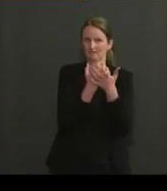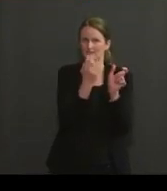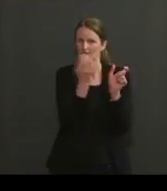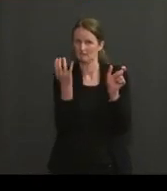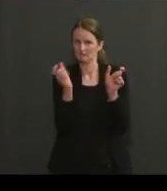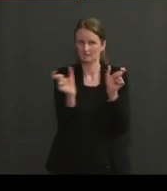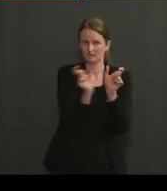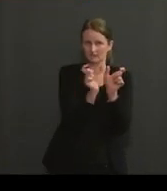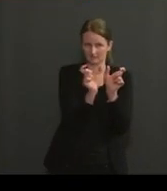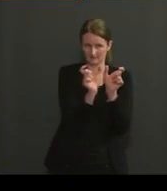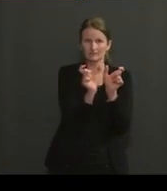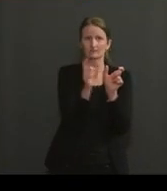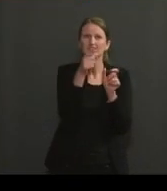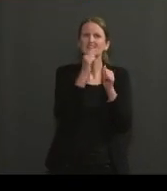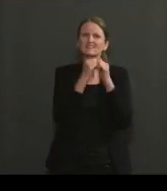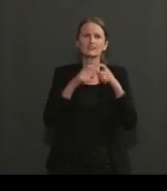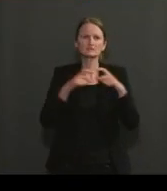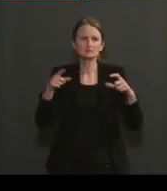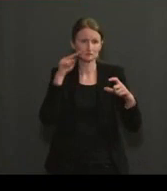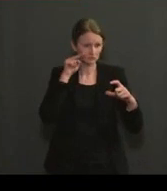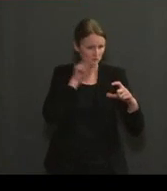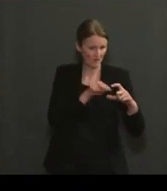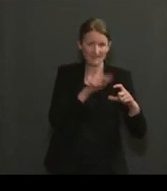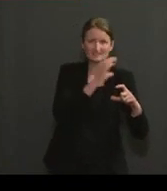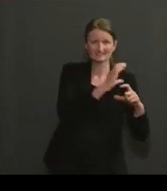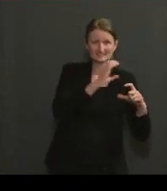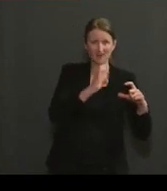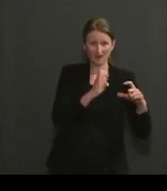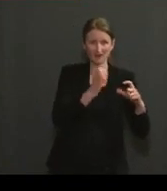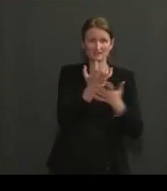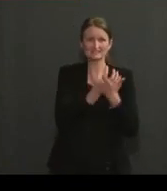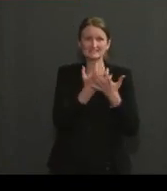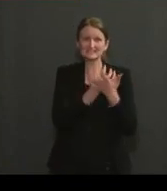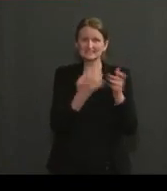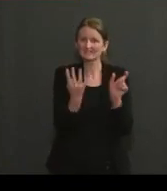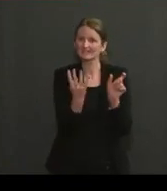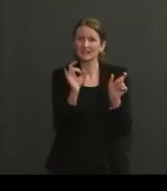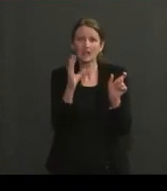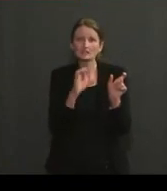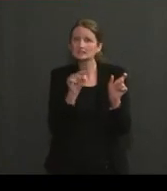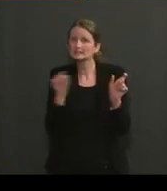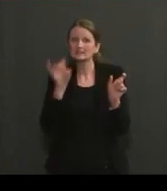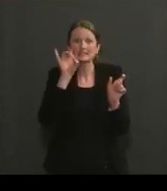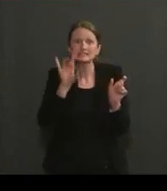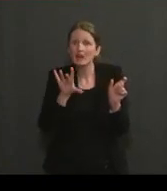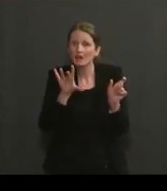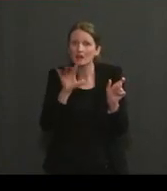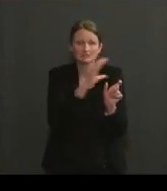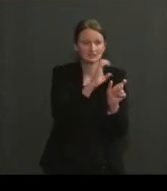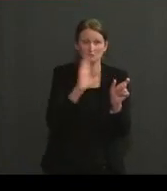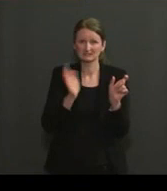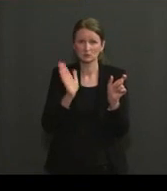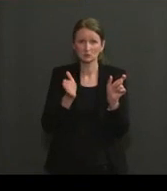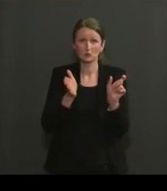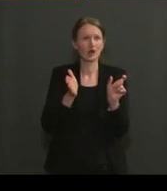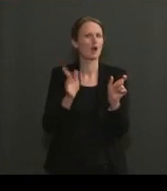porte le marquage CE et qui n'a pas ces chiffres derrière, il s'agit d'un test qui est normalement réservé à un professionnel de